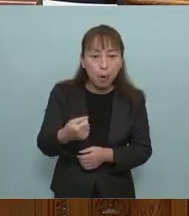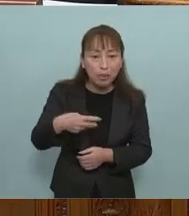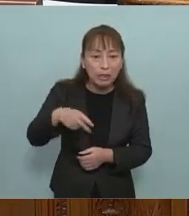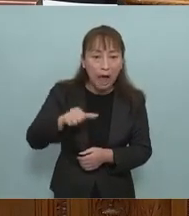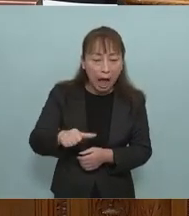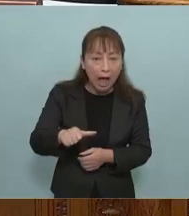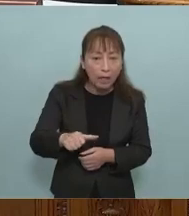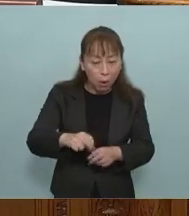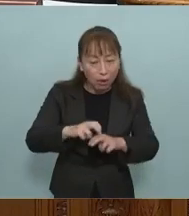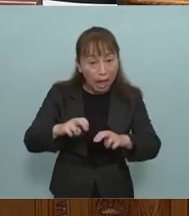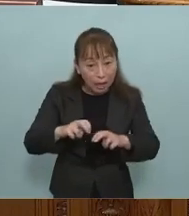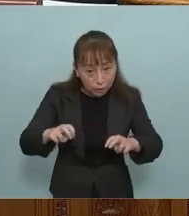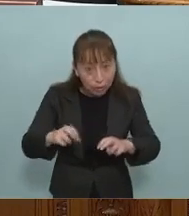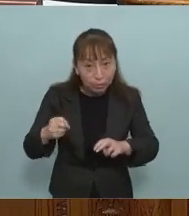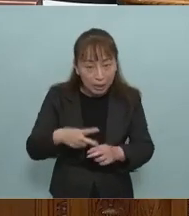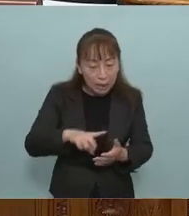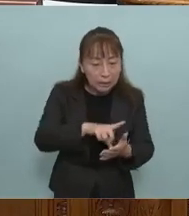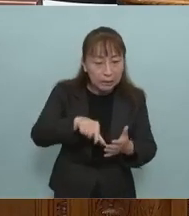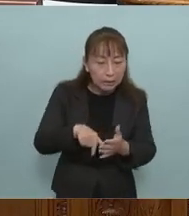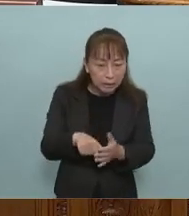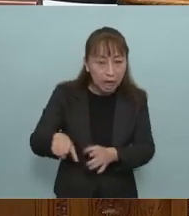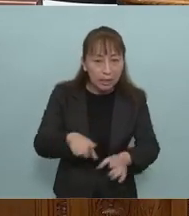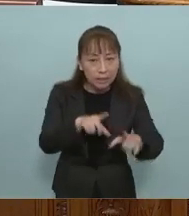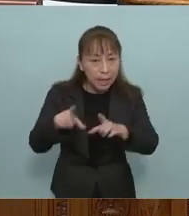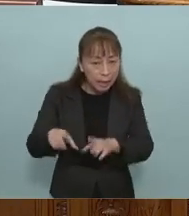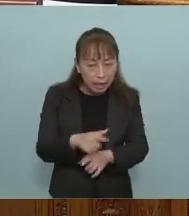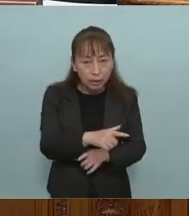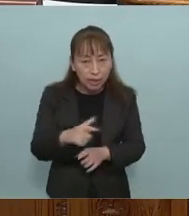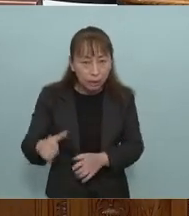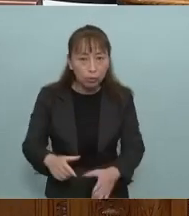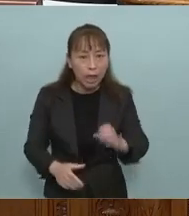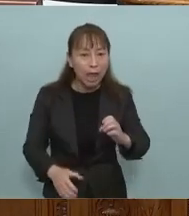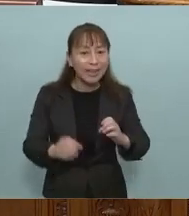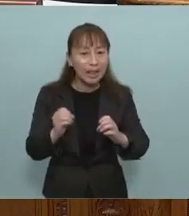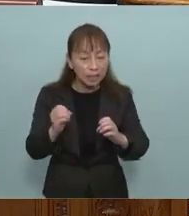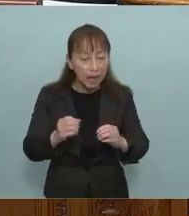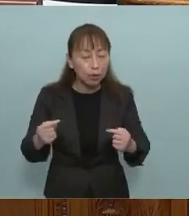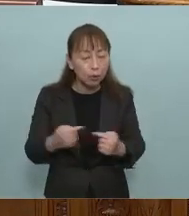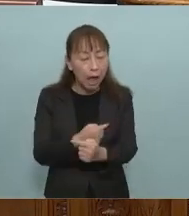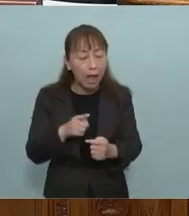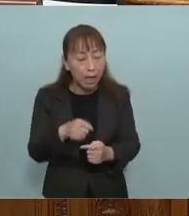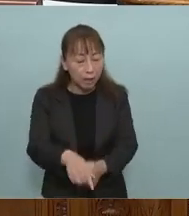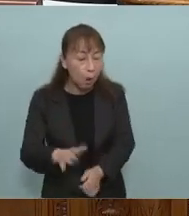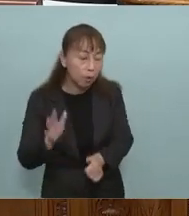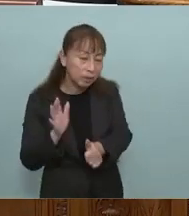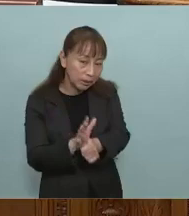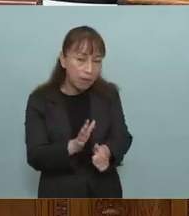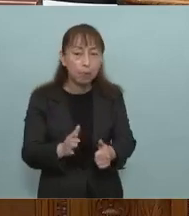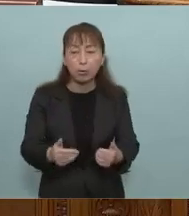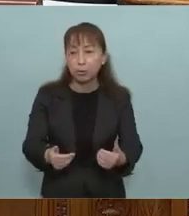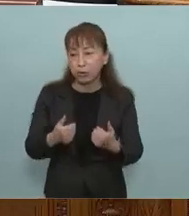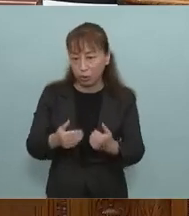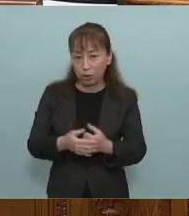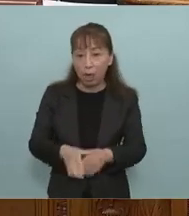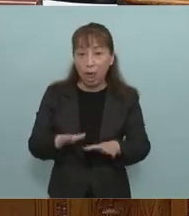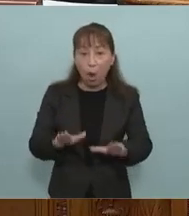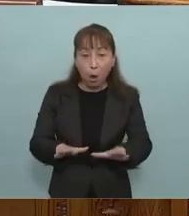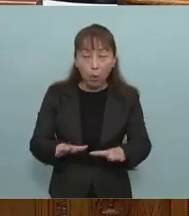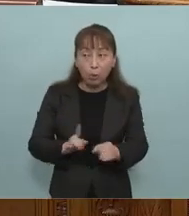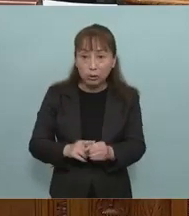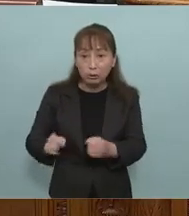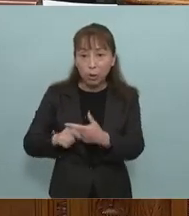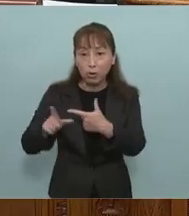て、地域やライフスタイルの脱炭素化への抜本的な支援も重要です。本年6